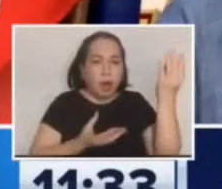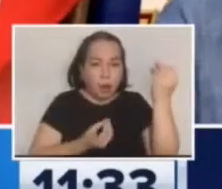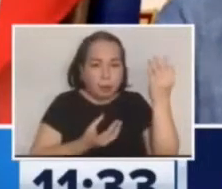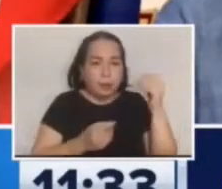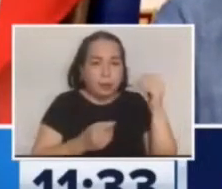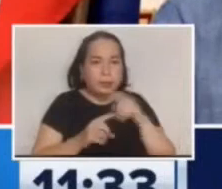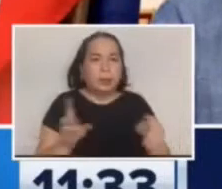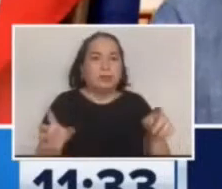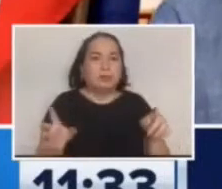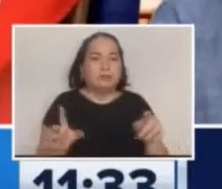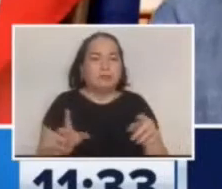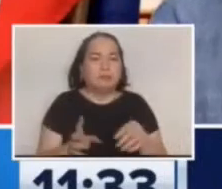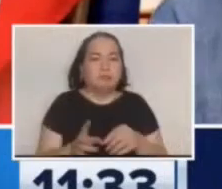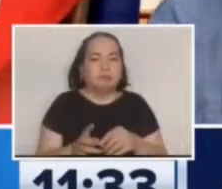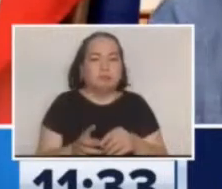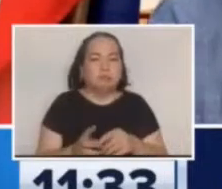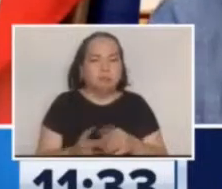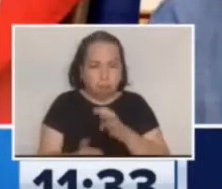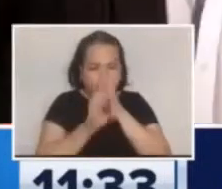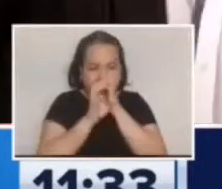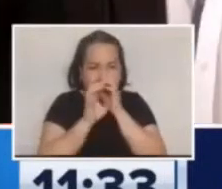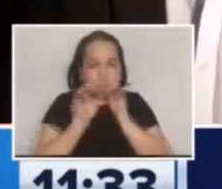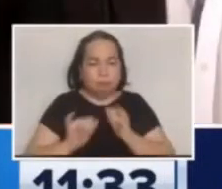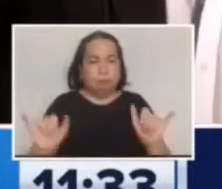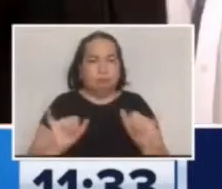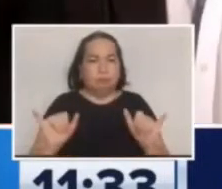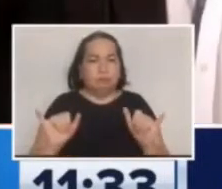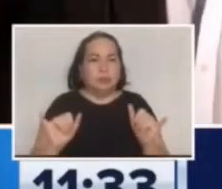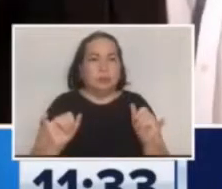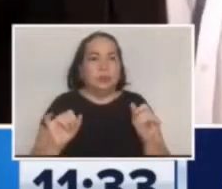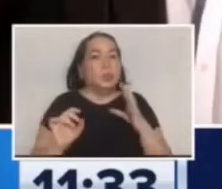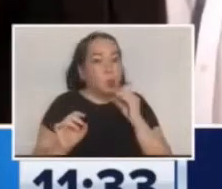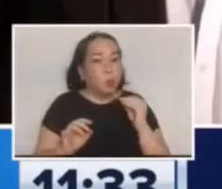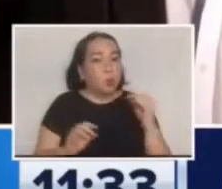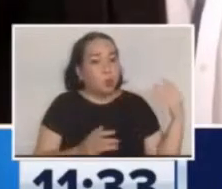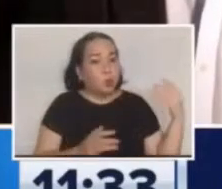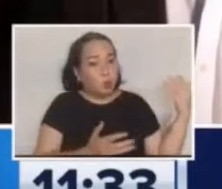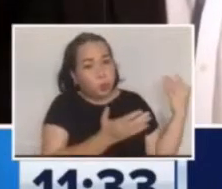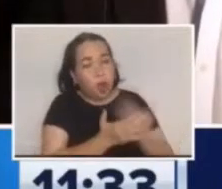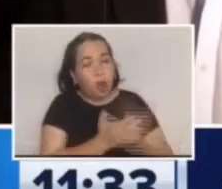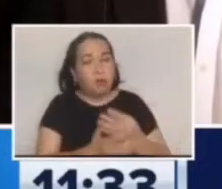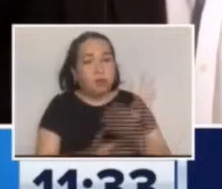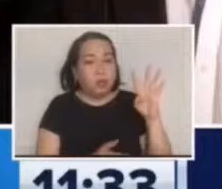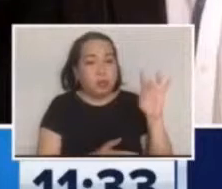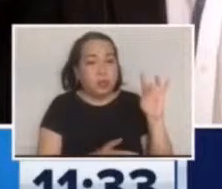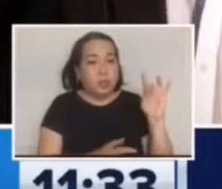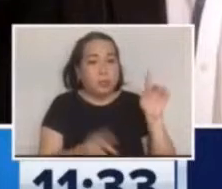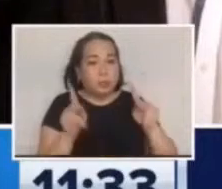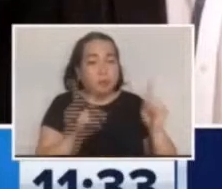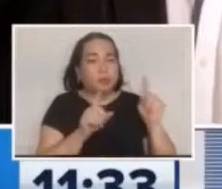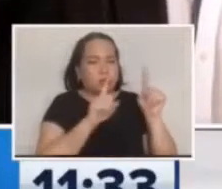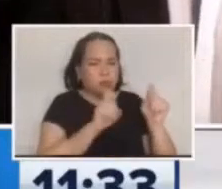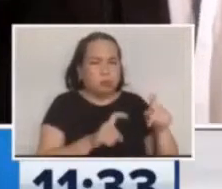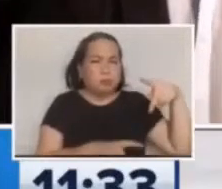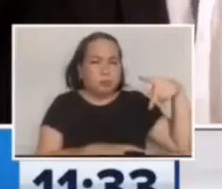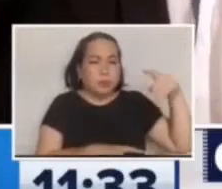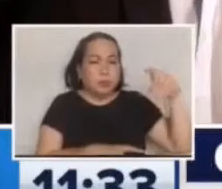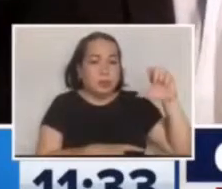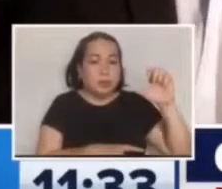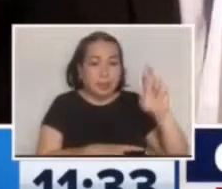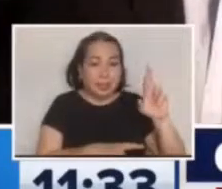Secretary, masaya ko pong pinapaalam sa lahat na ang situation po dito sa